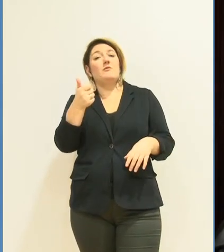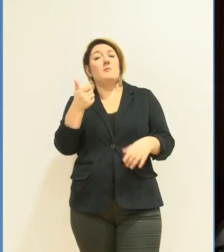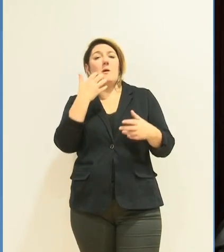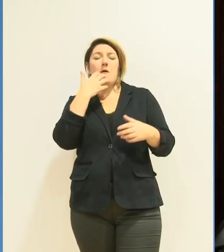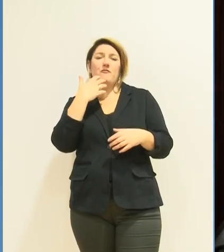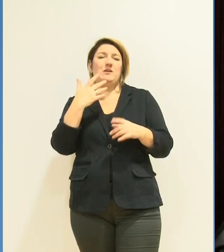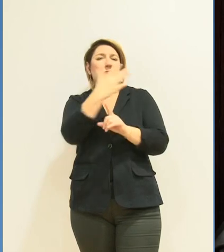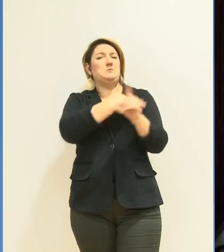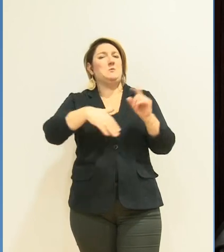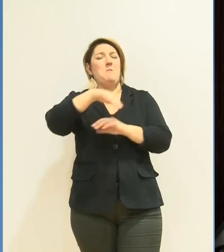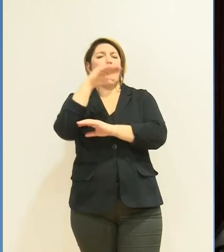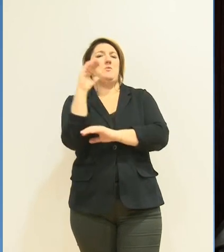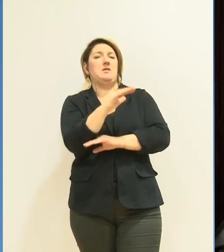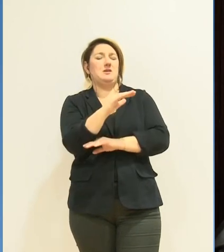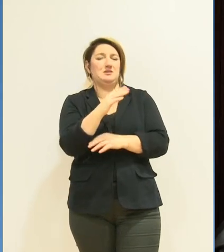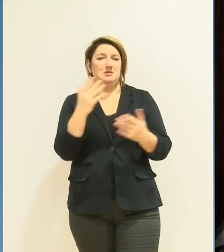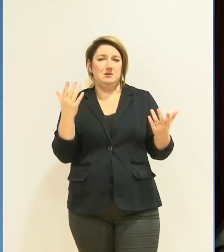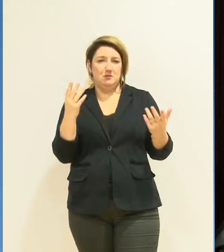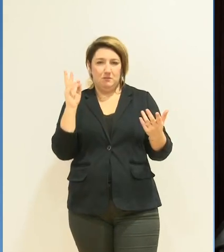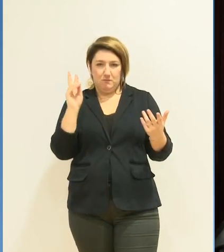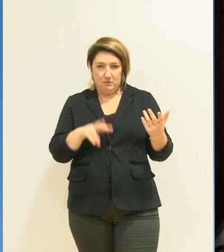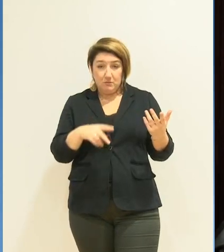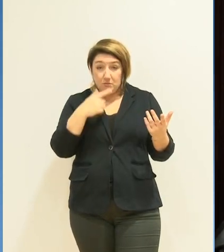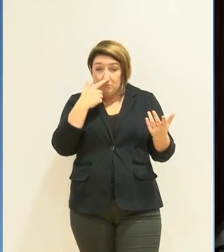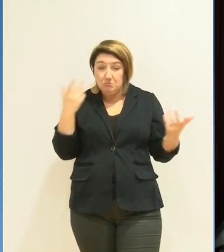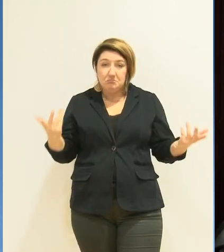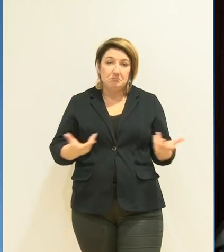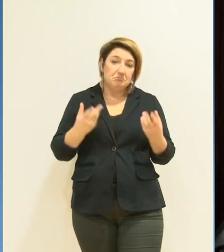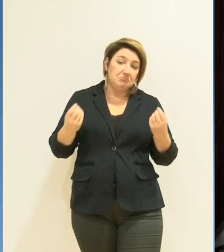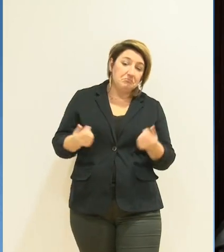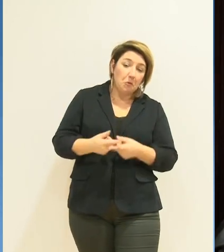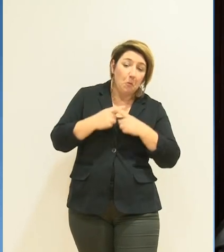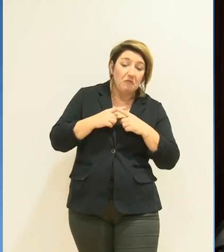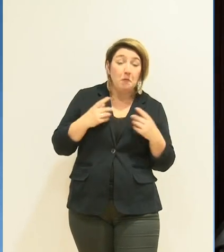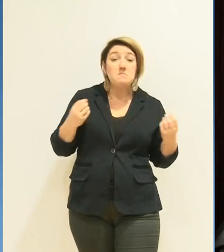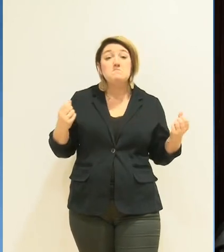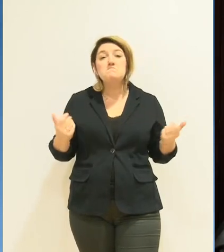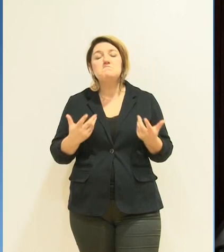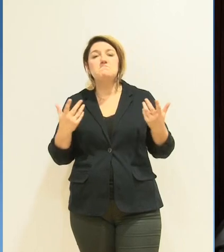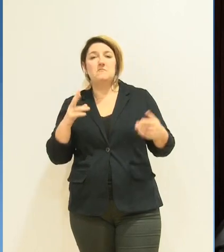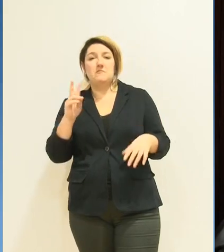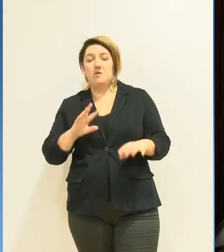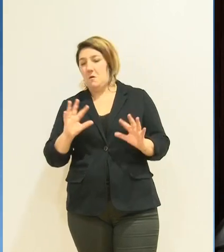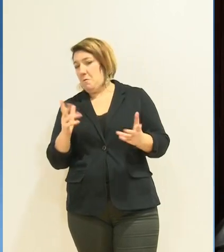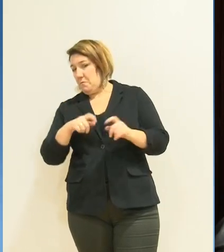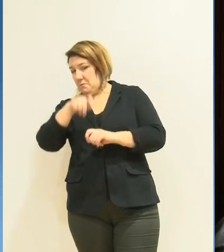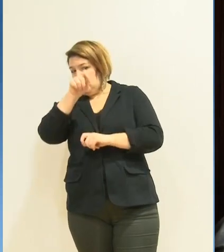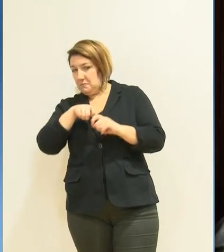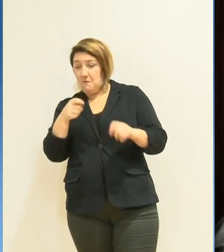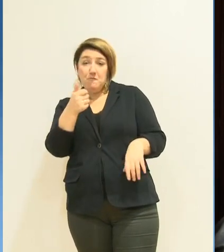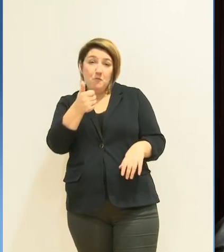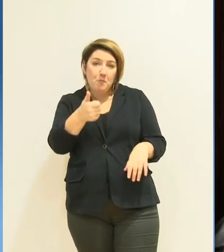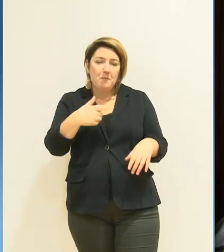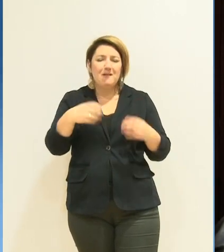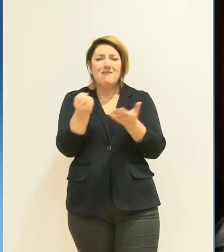social franchement elle est loin d'être convaincante on la mesure à votre position ambiguë sur la